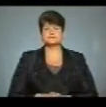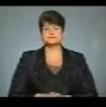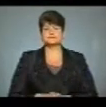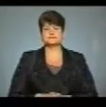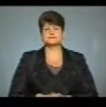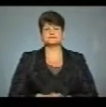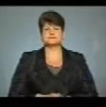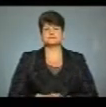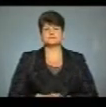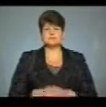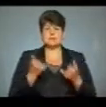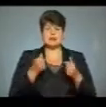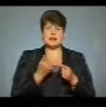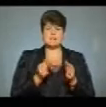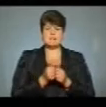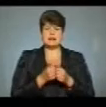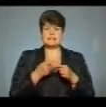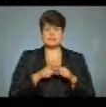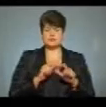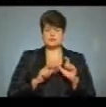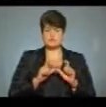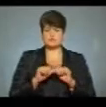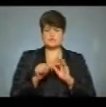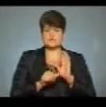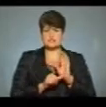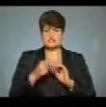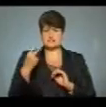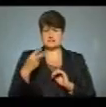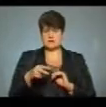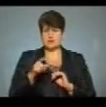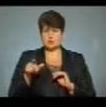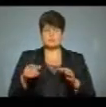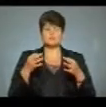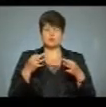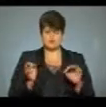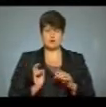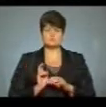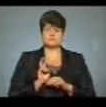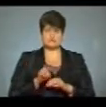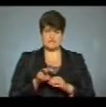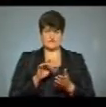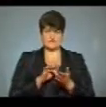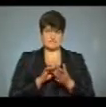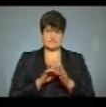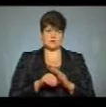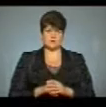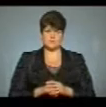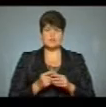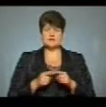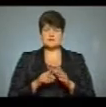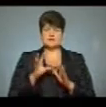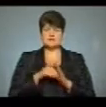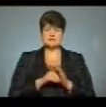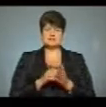Ходіть. Ми зараз біля технічного університету. О 16:20 людям дозволили зайти всередину. Цю подію поліцейські внесли